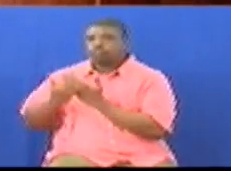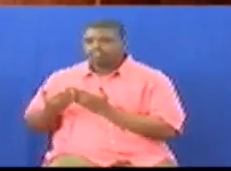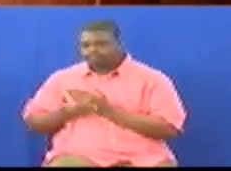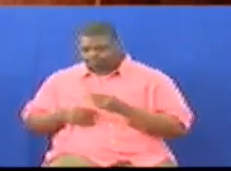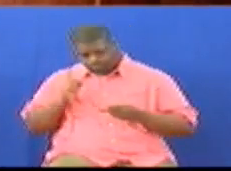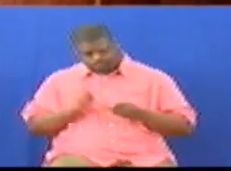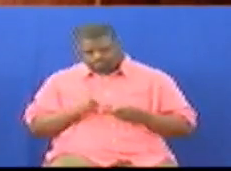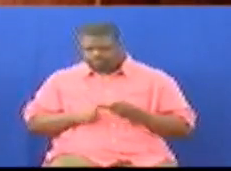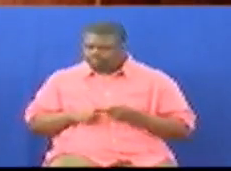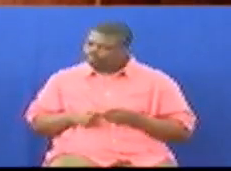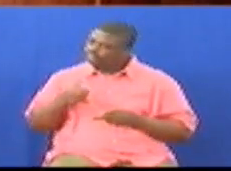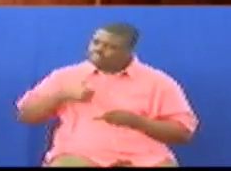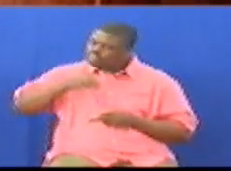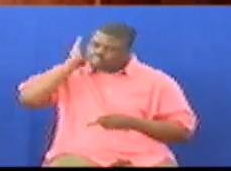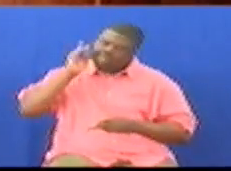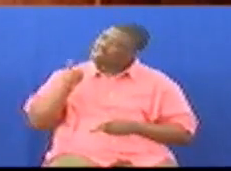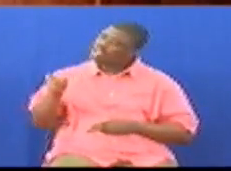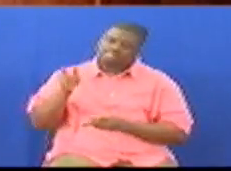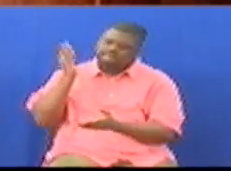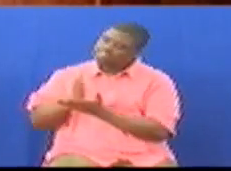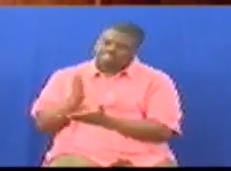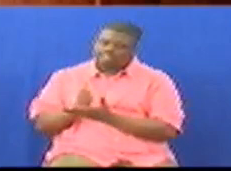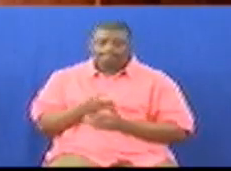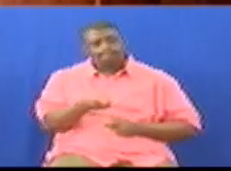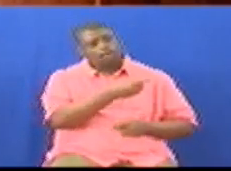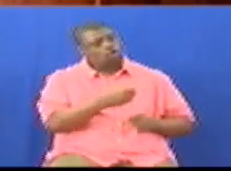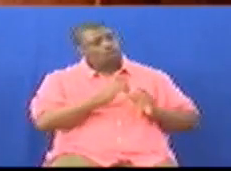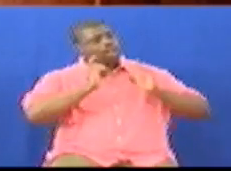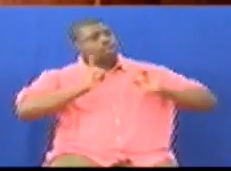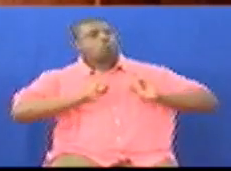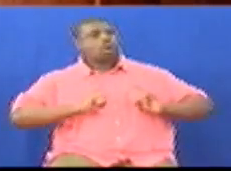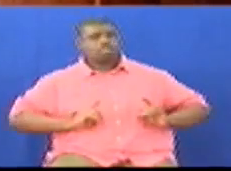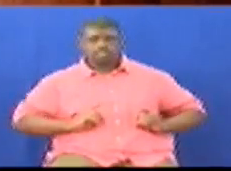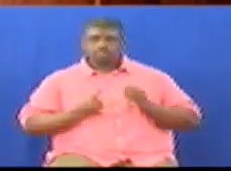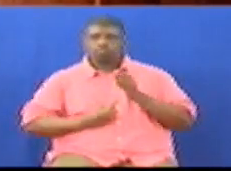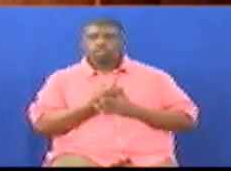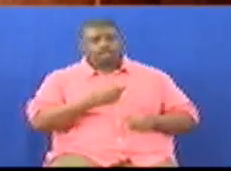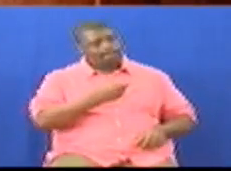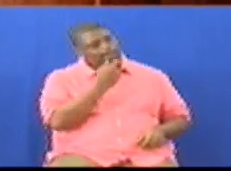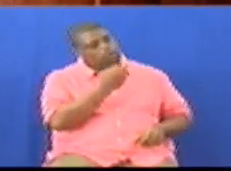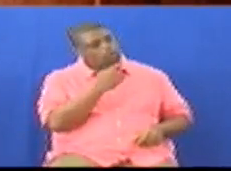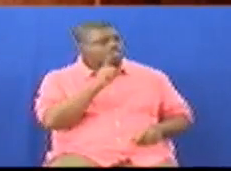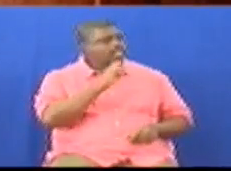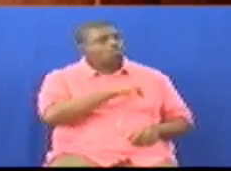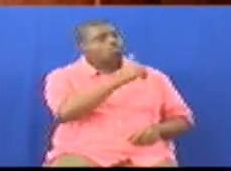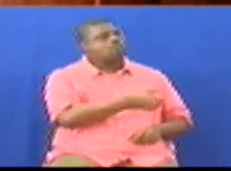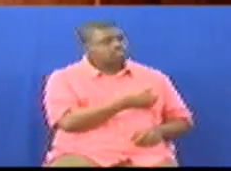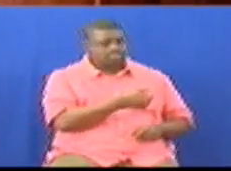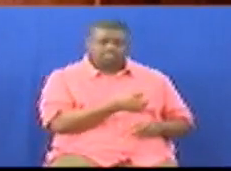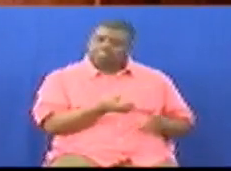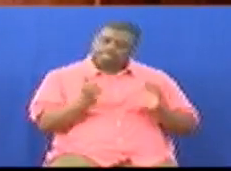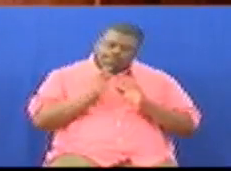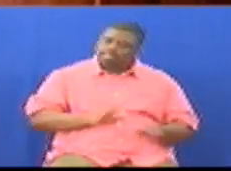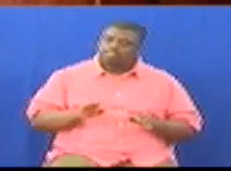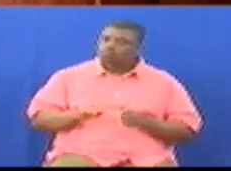halmashauri ambazo zinadaiwa na benki mikopo ya waheshimiwa madiwani iliyotokana na dhamana za posho za kila mwezi zinakamilishwa ulipaji wa madeni hayo